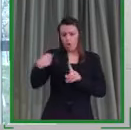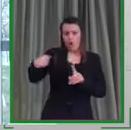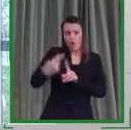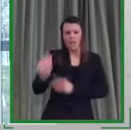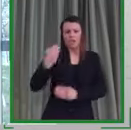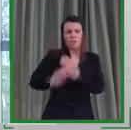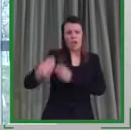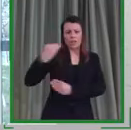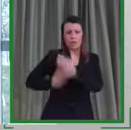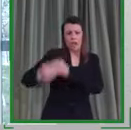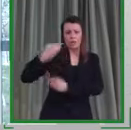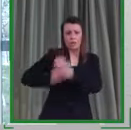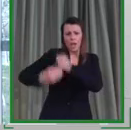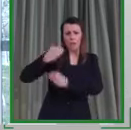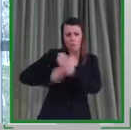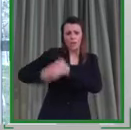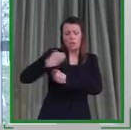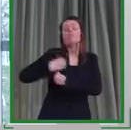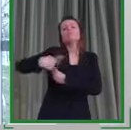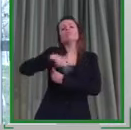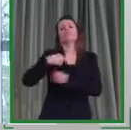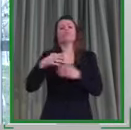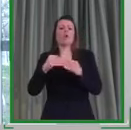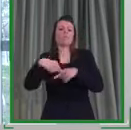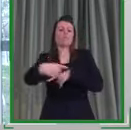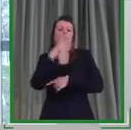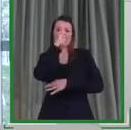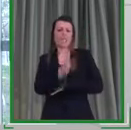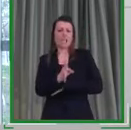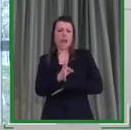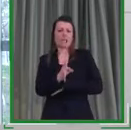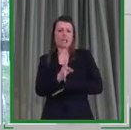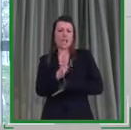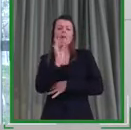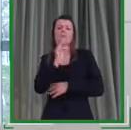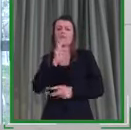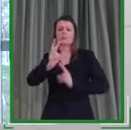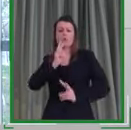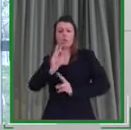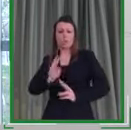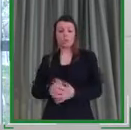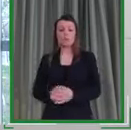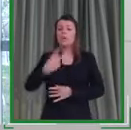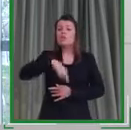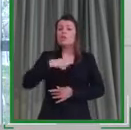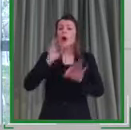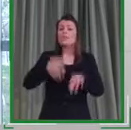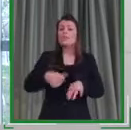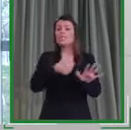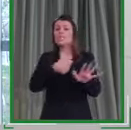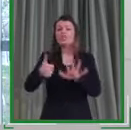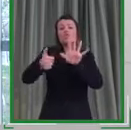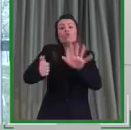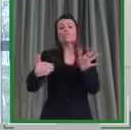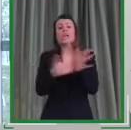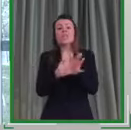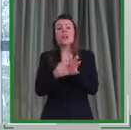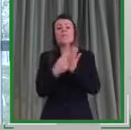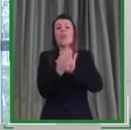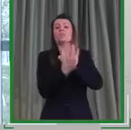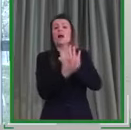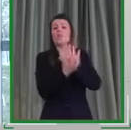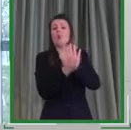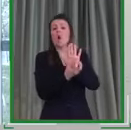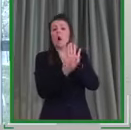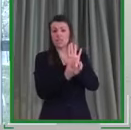un po la situazione ecco come vi dicevo siamo arrivati a 660 mila download da quindi 660 mila